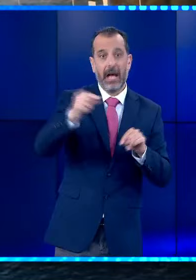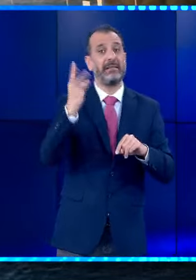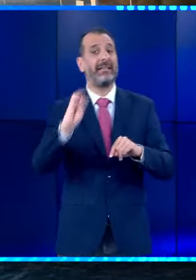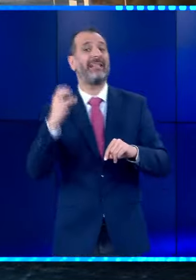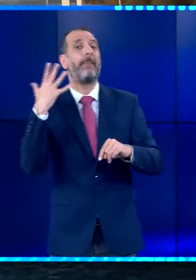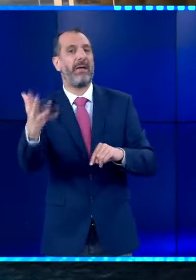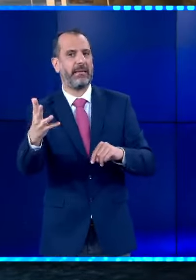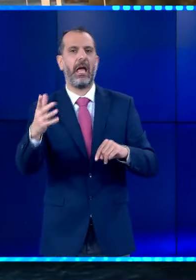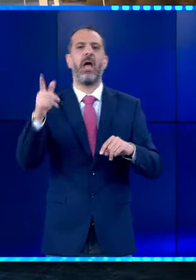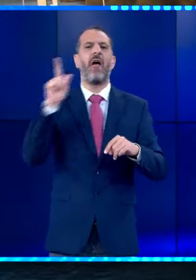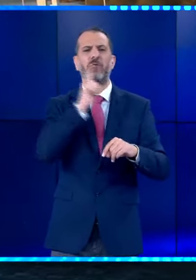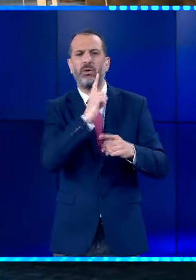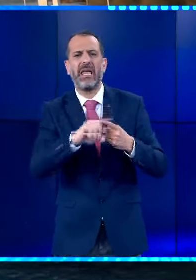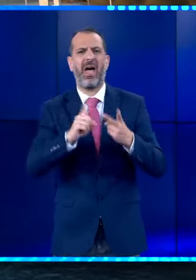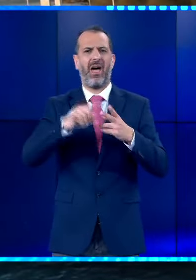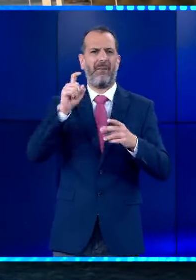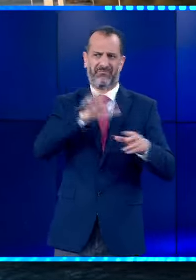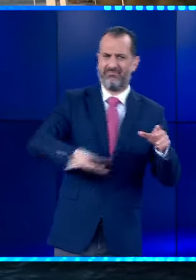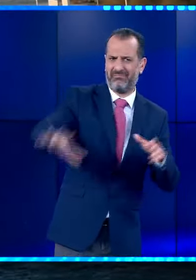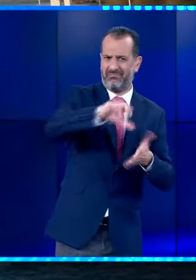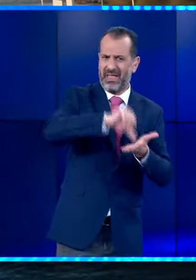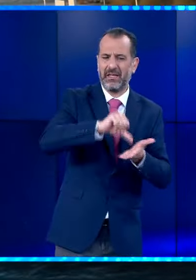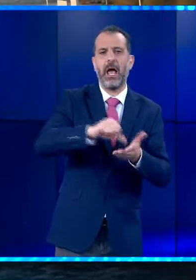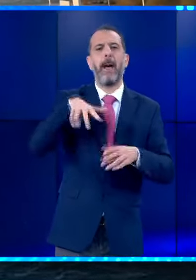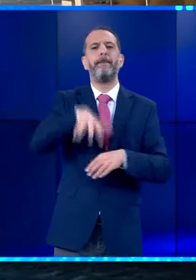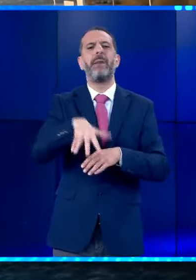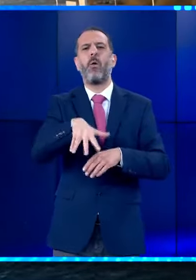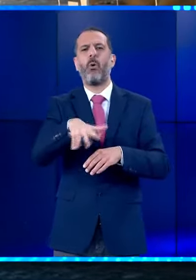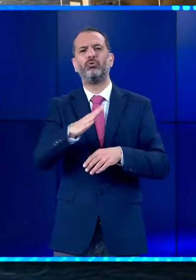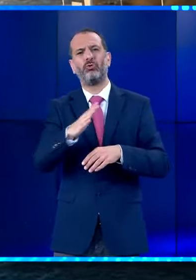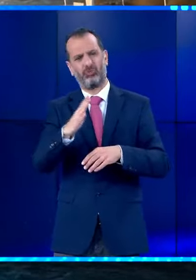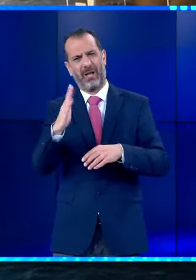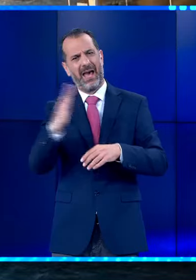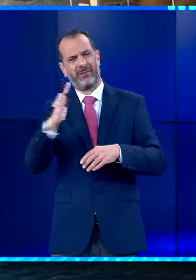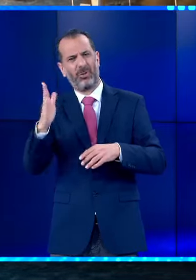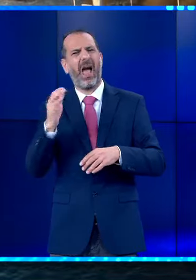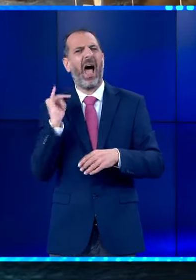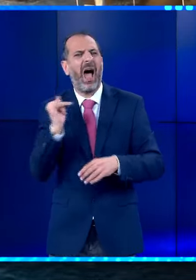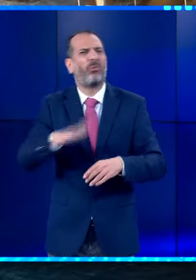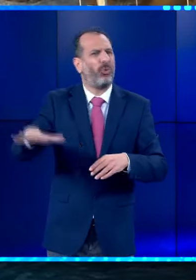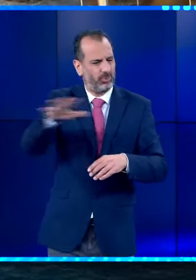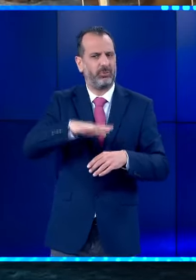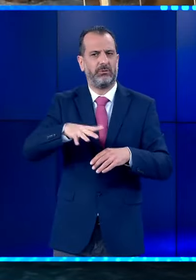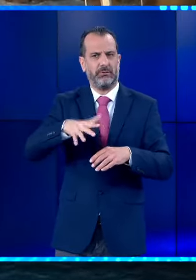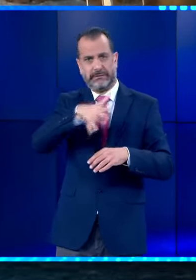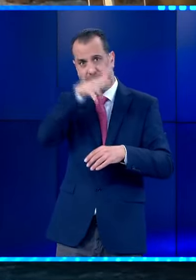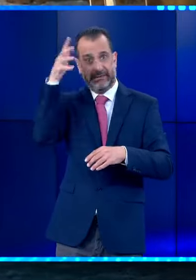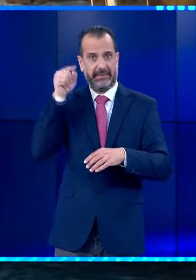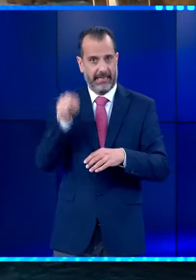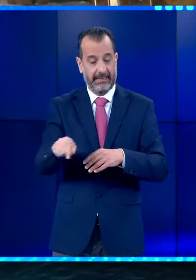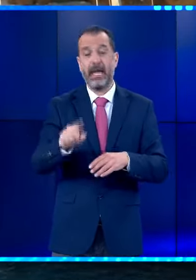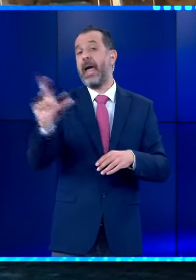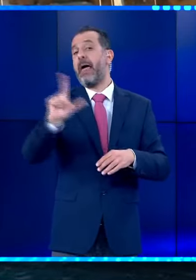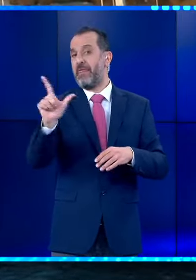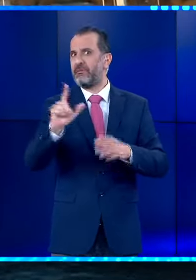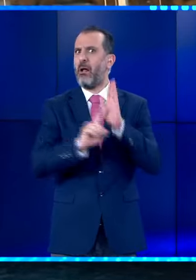Αττικό Βιωτία, Ανατολική Πελοπόννησο, περιοχή Αργολίδος, ενώ τη Δευτέρα θα είναι αρκετά ζεστή ημέρα με τον υδράργυρο